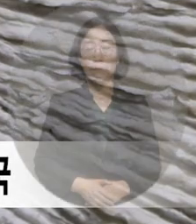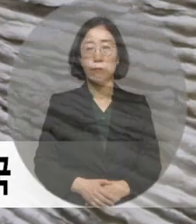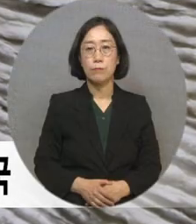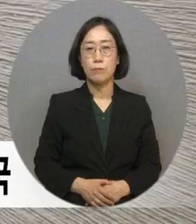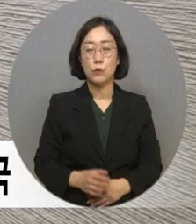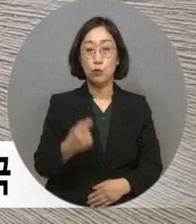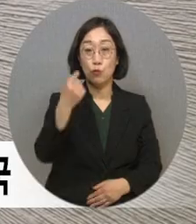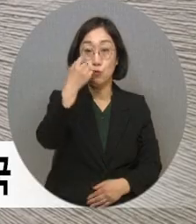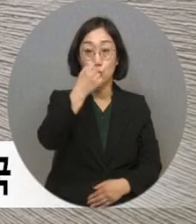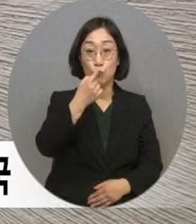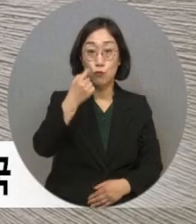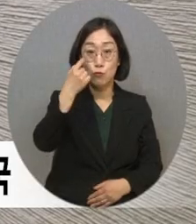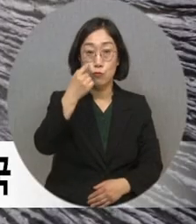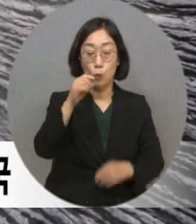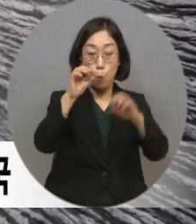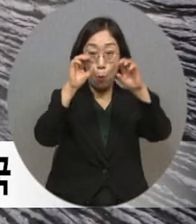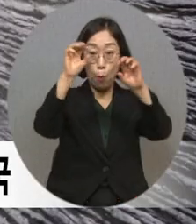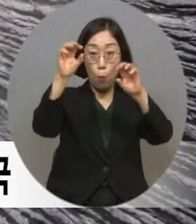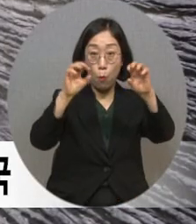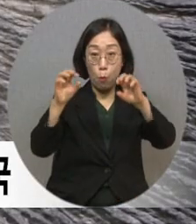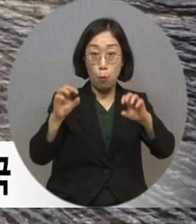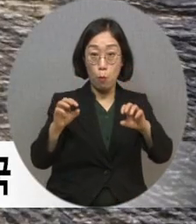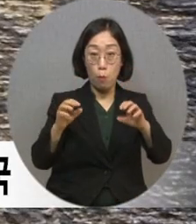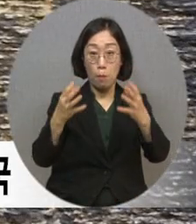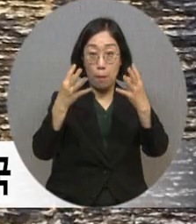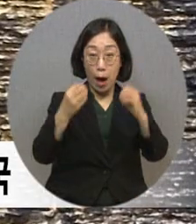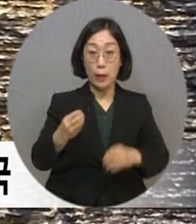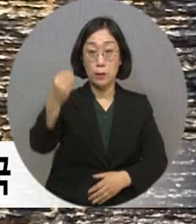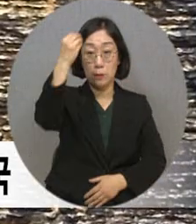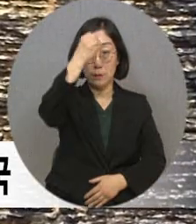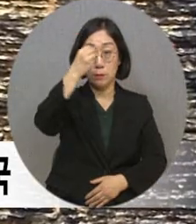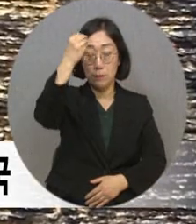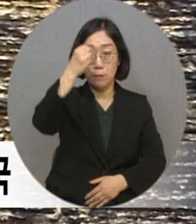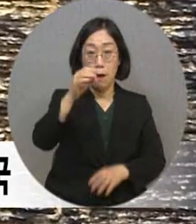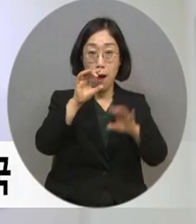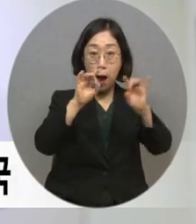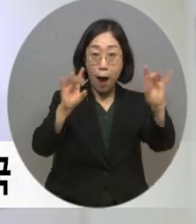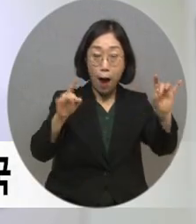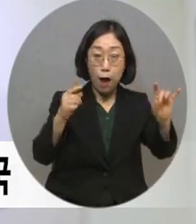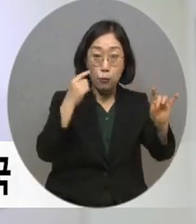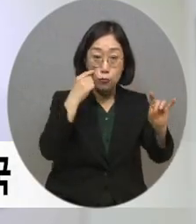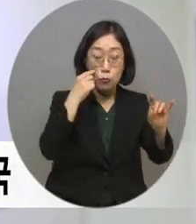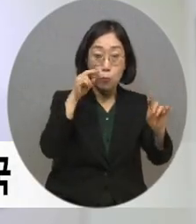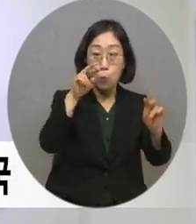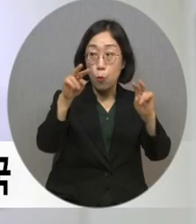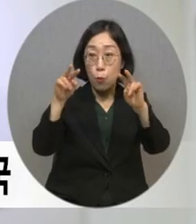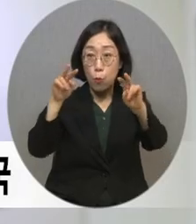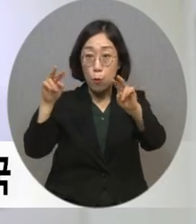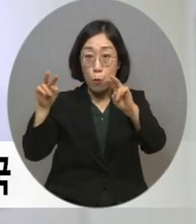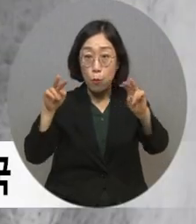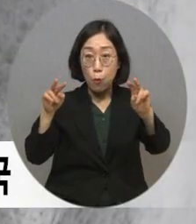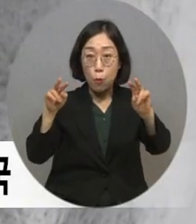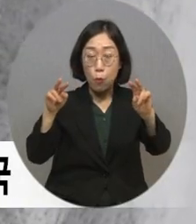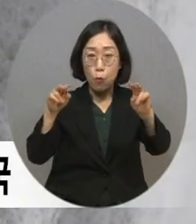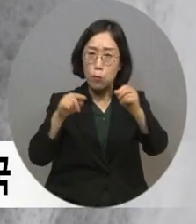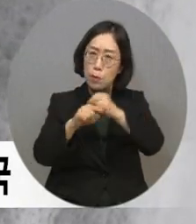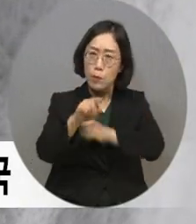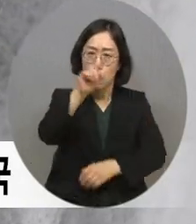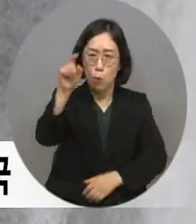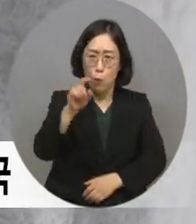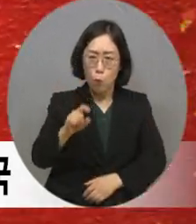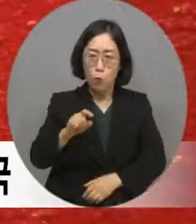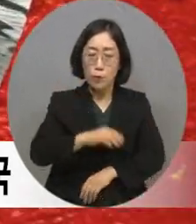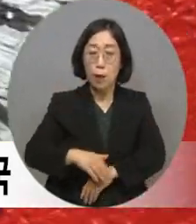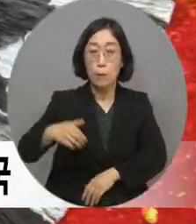수많은 눈동자가 등장합니다. 각계의 눈동자가 무엇을 응시하는지는 알 수 없지만 어떤